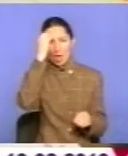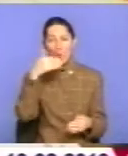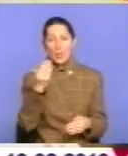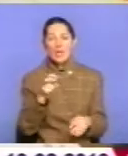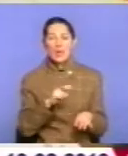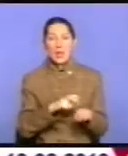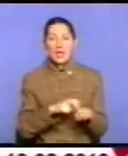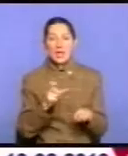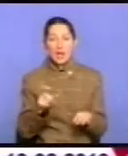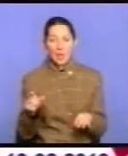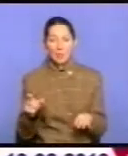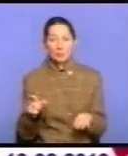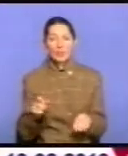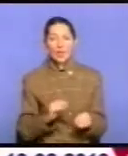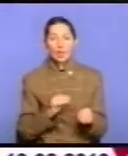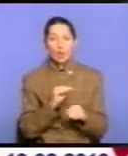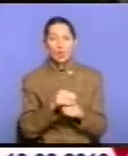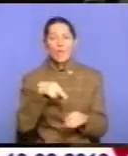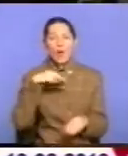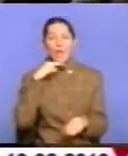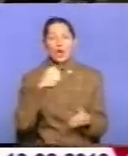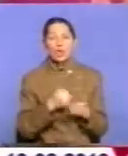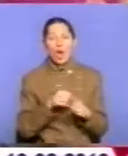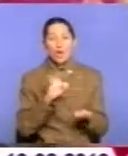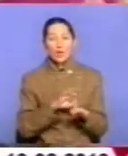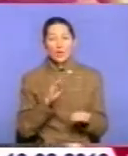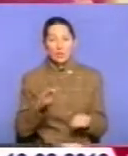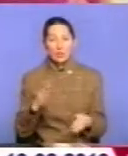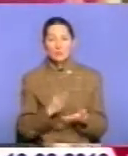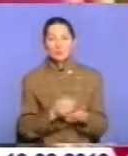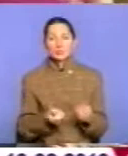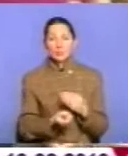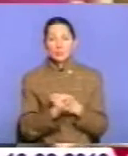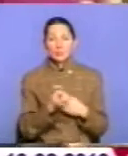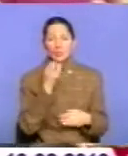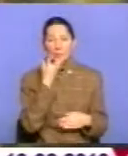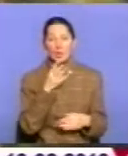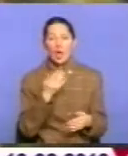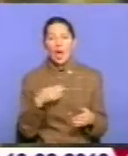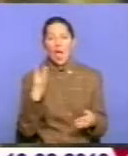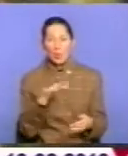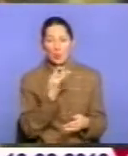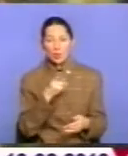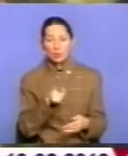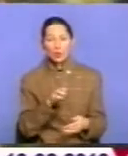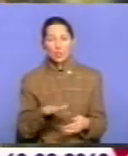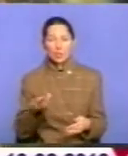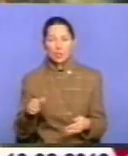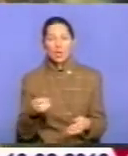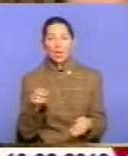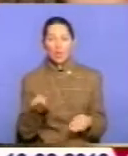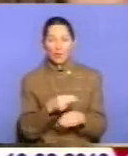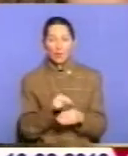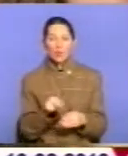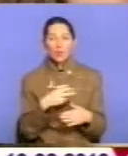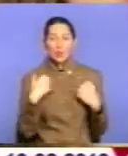лікарям лікуючим. Додаткова увага до хворої дитини є джерелом позитивних емоцій, і тому вони одужують швидше. Водночас